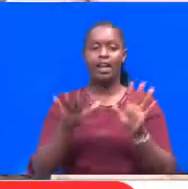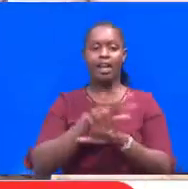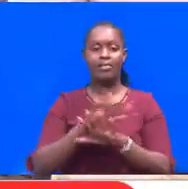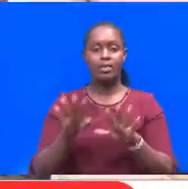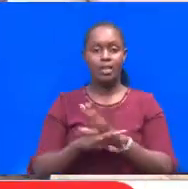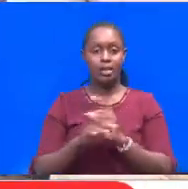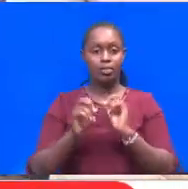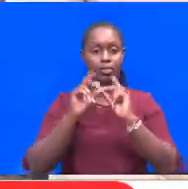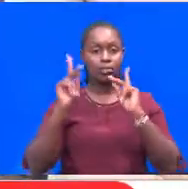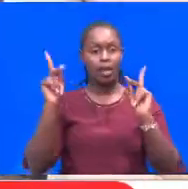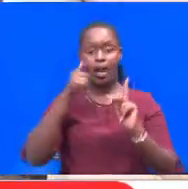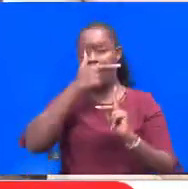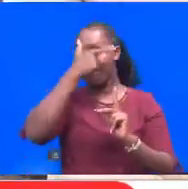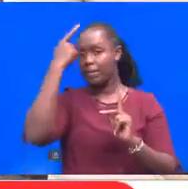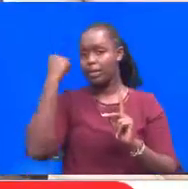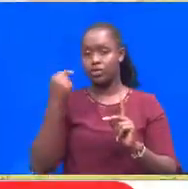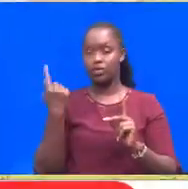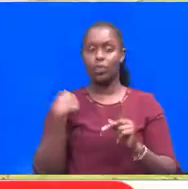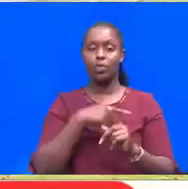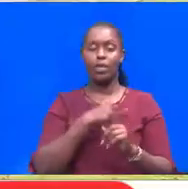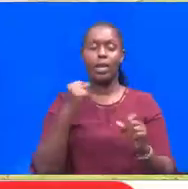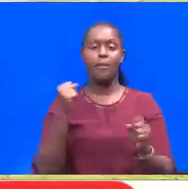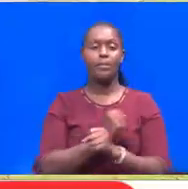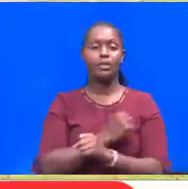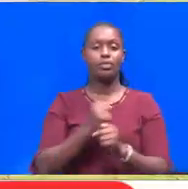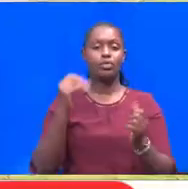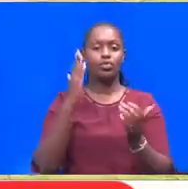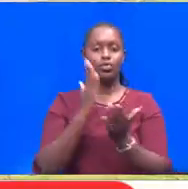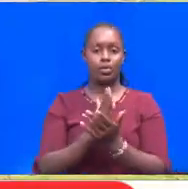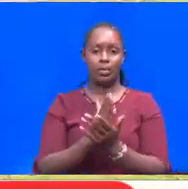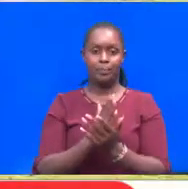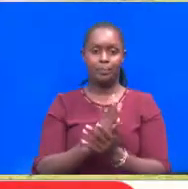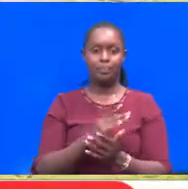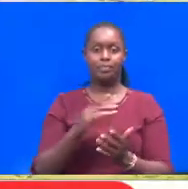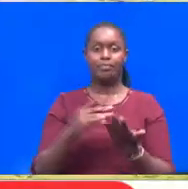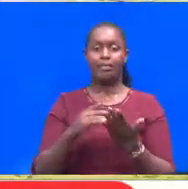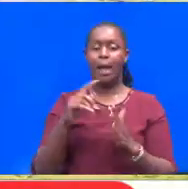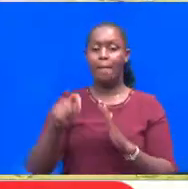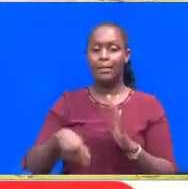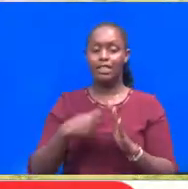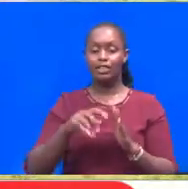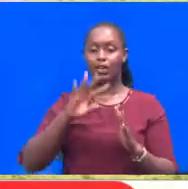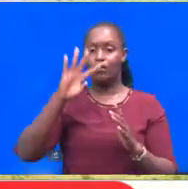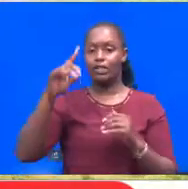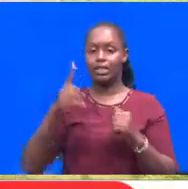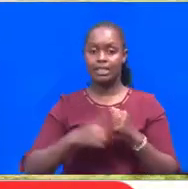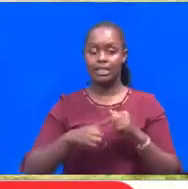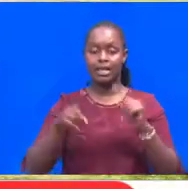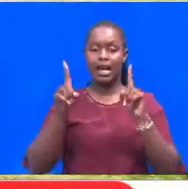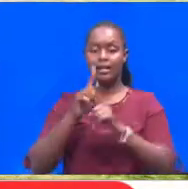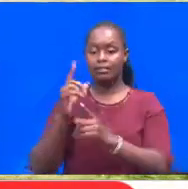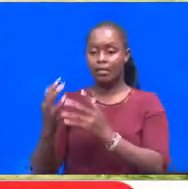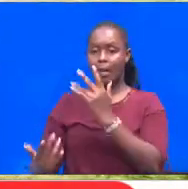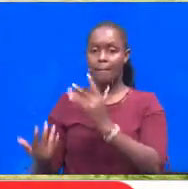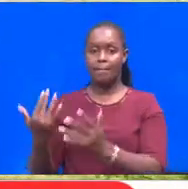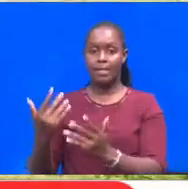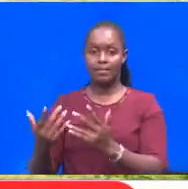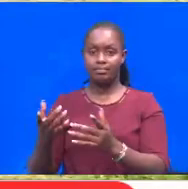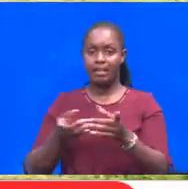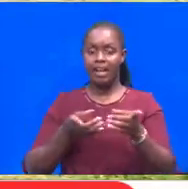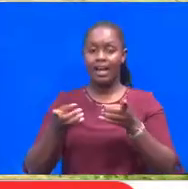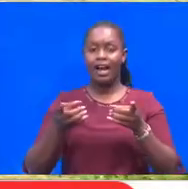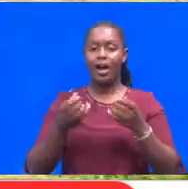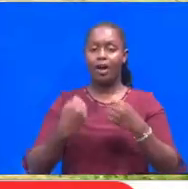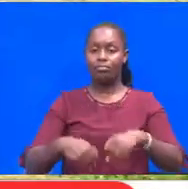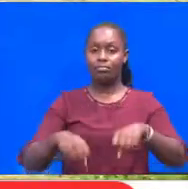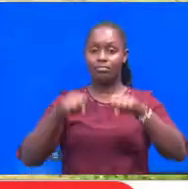hivyo hatutaelekeza kamba. Mashine hizi 46 zinapoteketezwa, wakuu wa usalama eneo hili wanasema kuwa